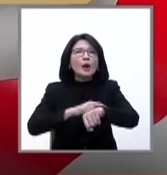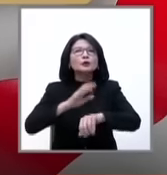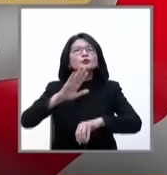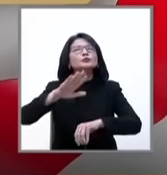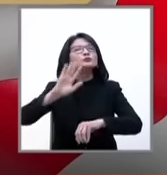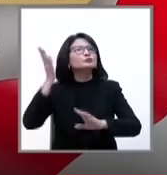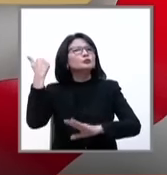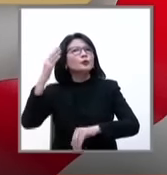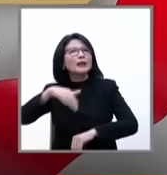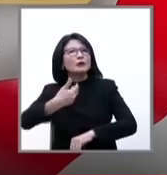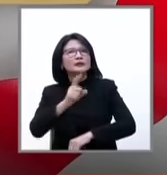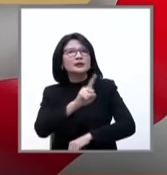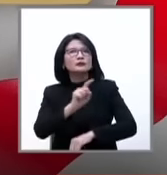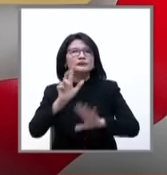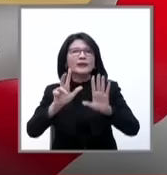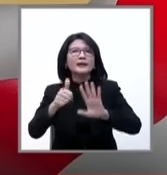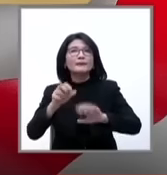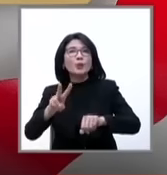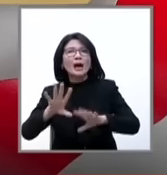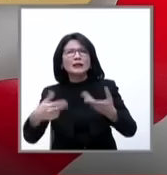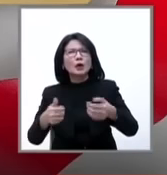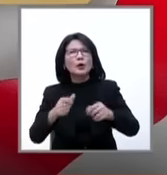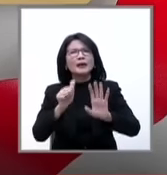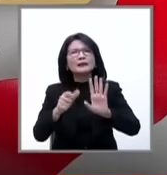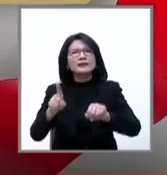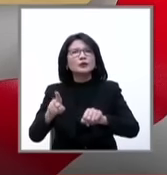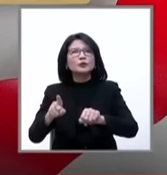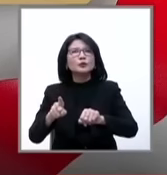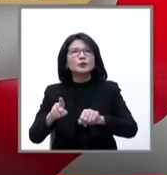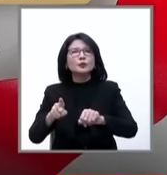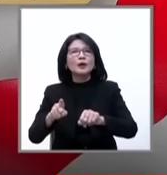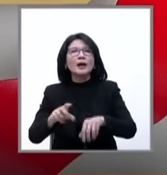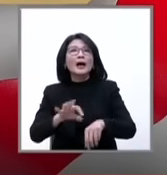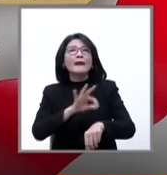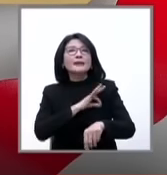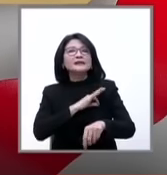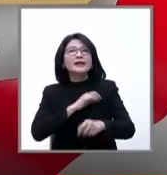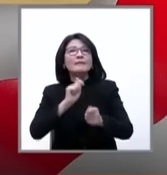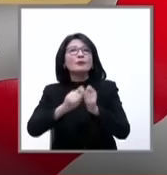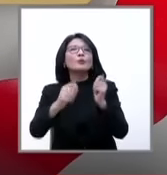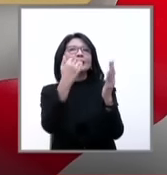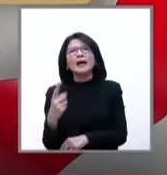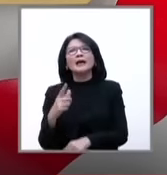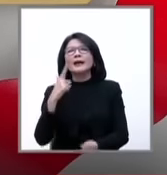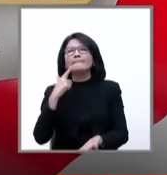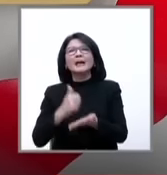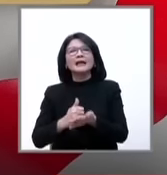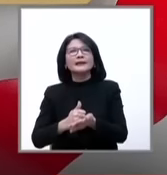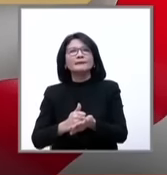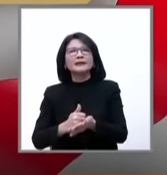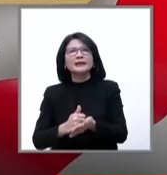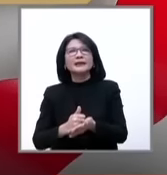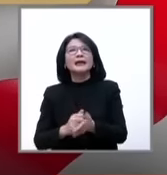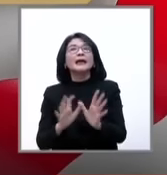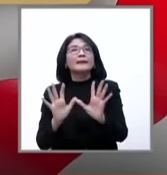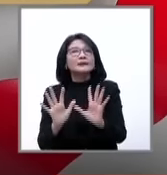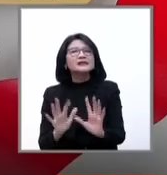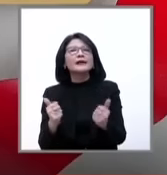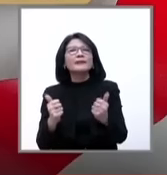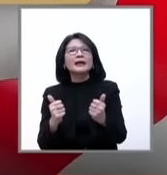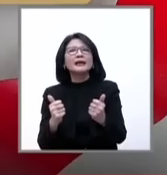tidak bisa kita tanam sendiri, penuhi sendiri, lalu bagaimana cara melakukan impor yang beradab, yang berkeadilan